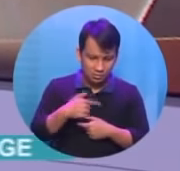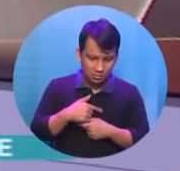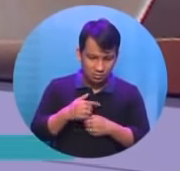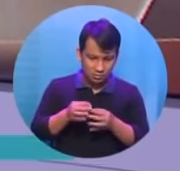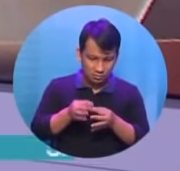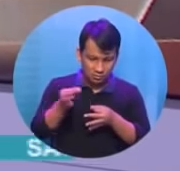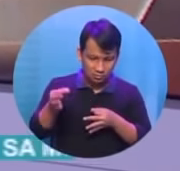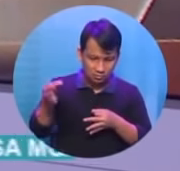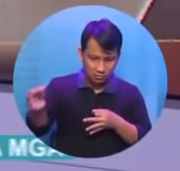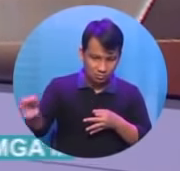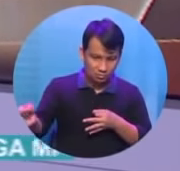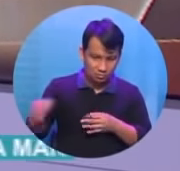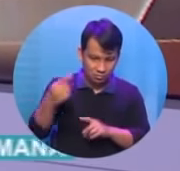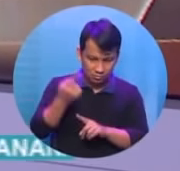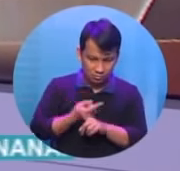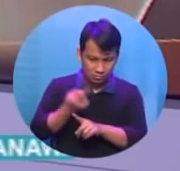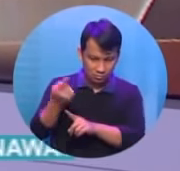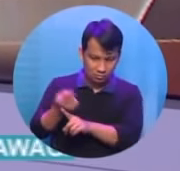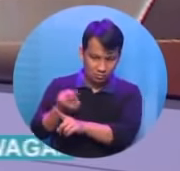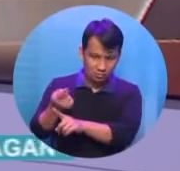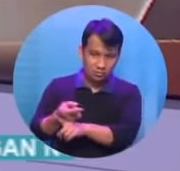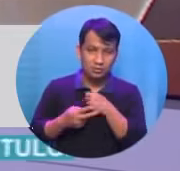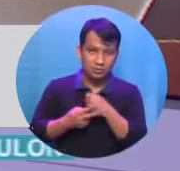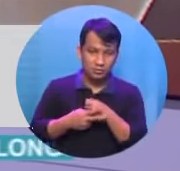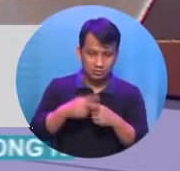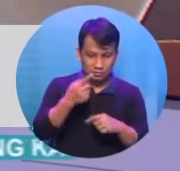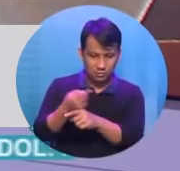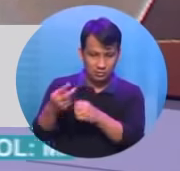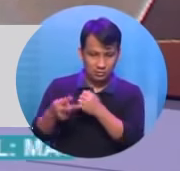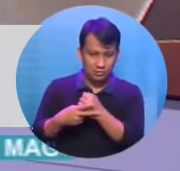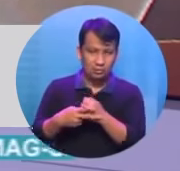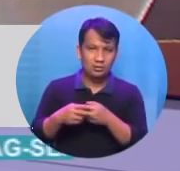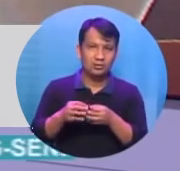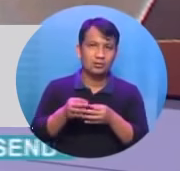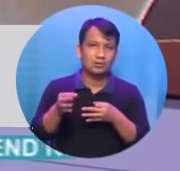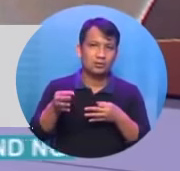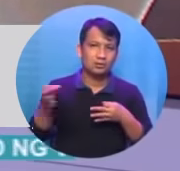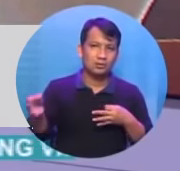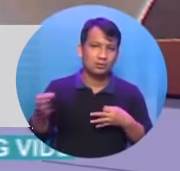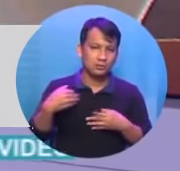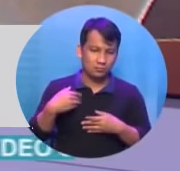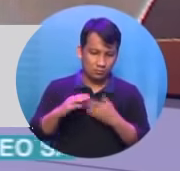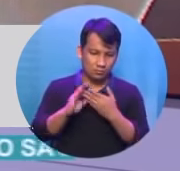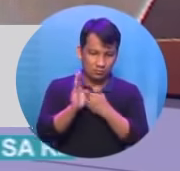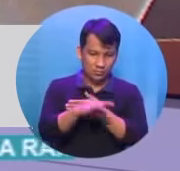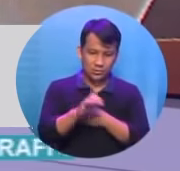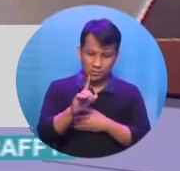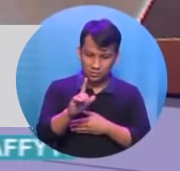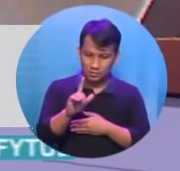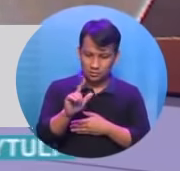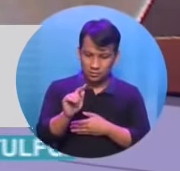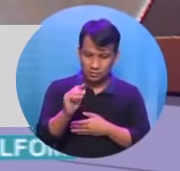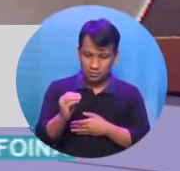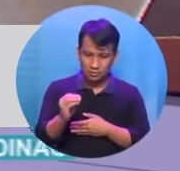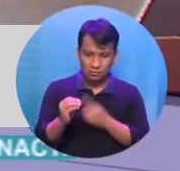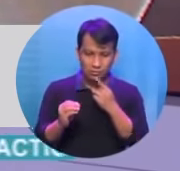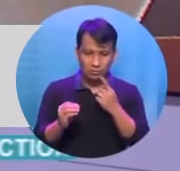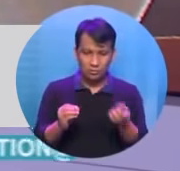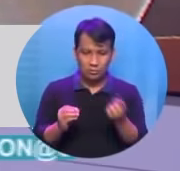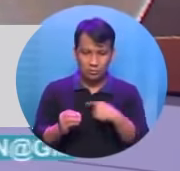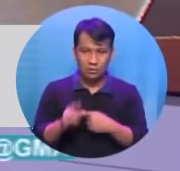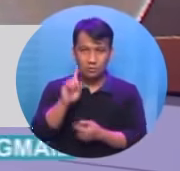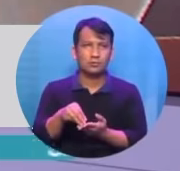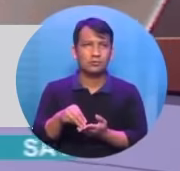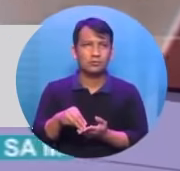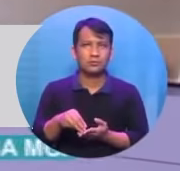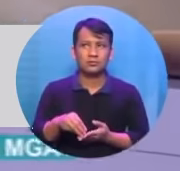So, umabot ng ilang buwan kasi pinag-ipunan pa, sir ba? Okay. Tapos, nung bumalik na kami sa LTO, ang sabi nila, 1